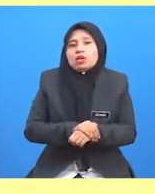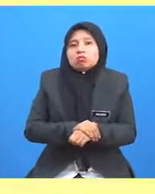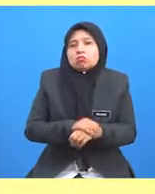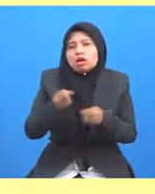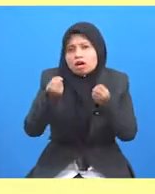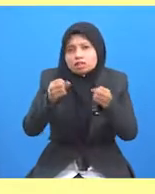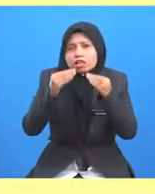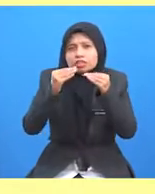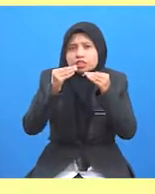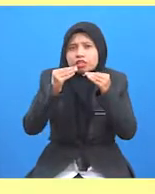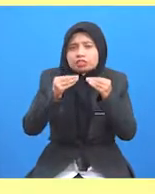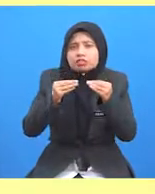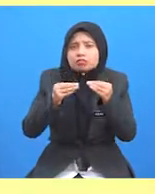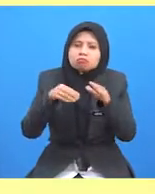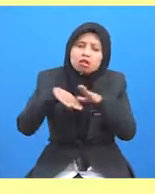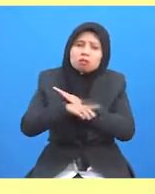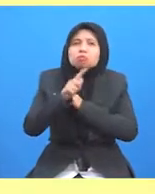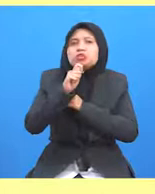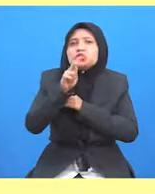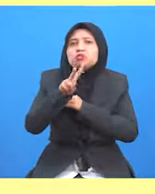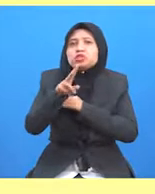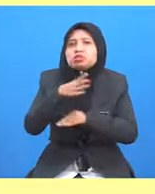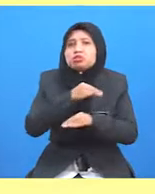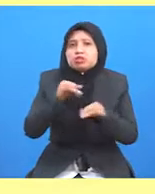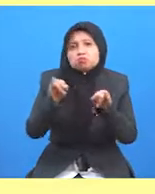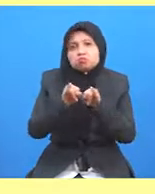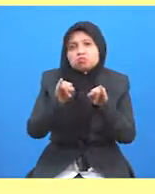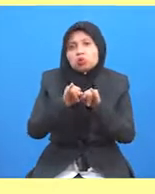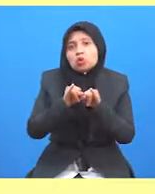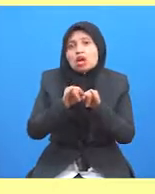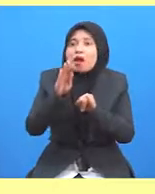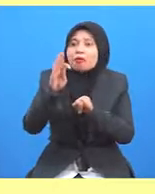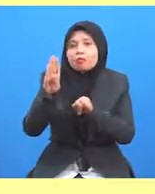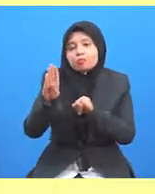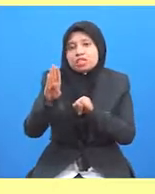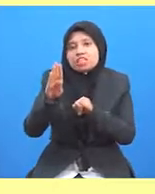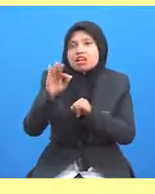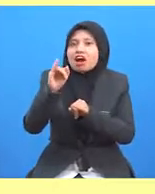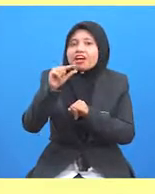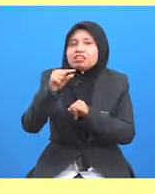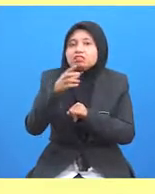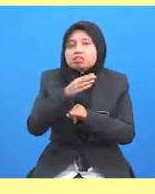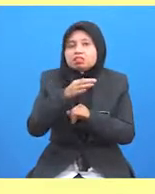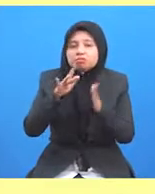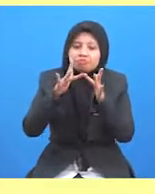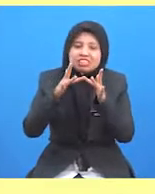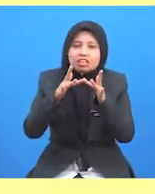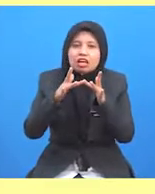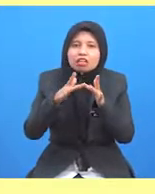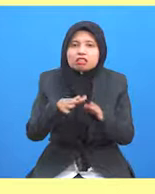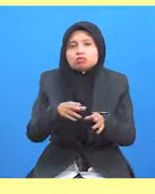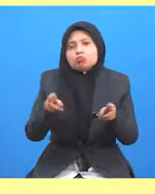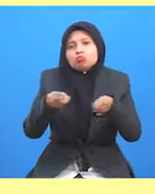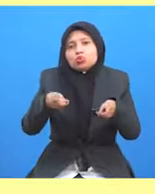laman sesawang melalui internet. Semua usaha dakwah ini bertujuan untuk mendidik